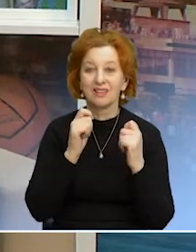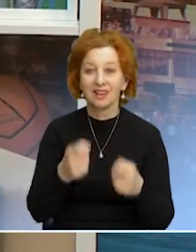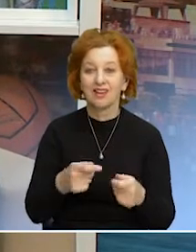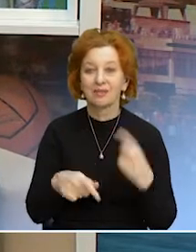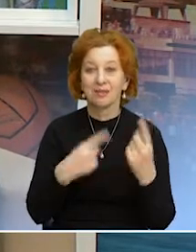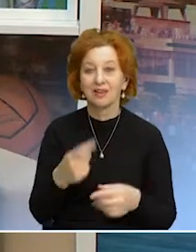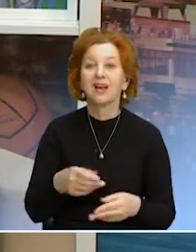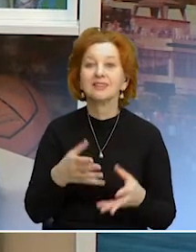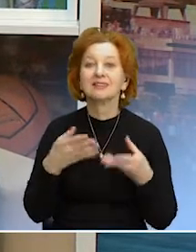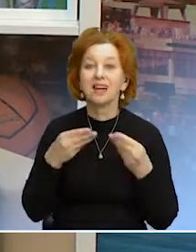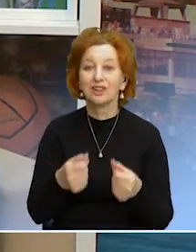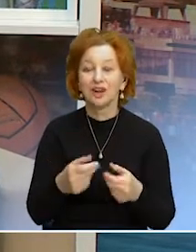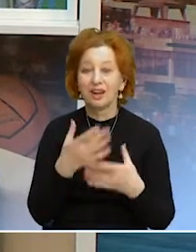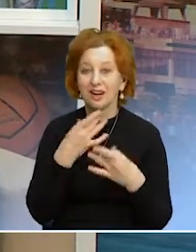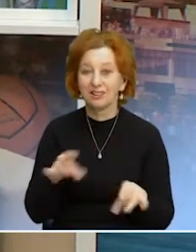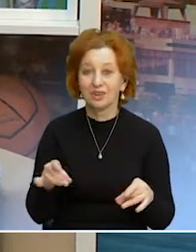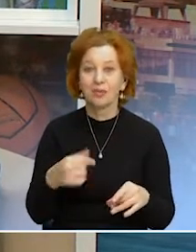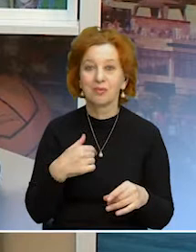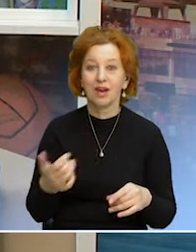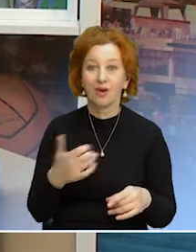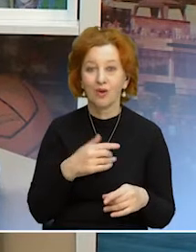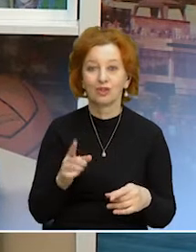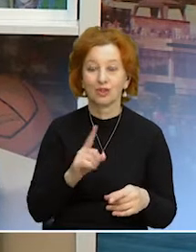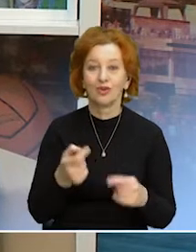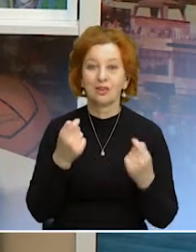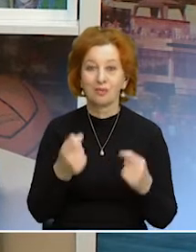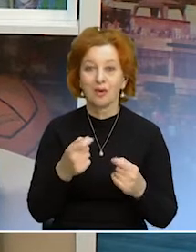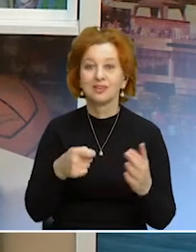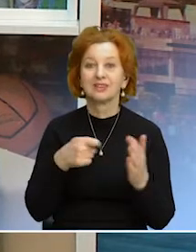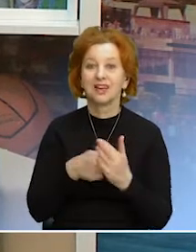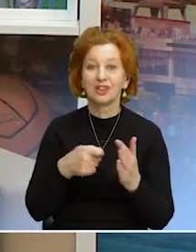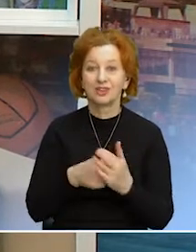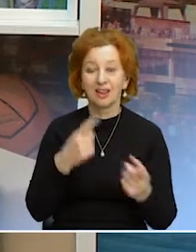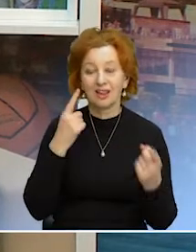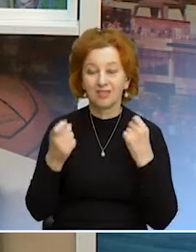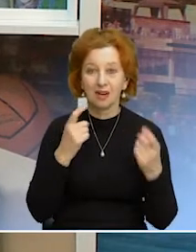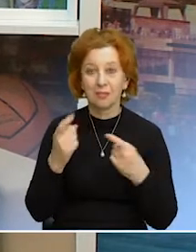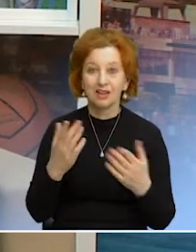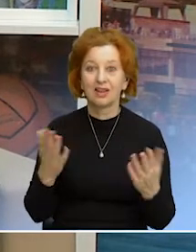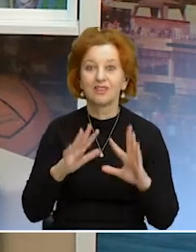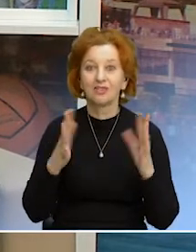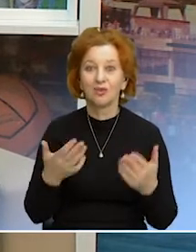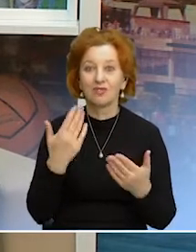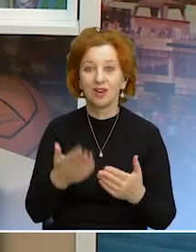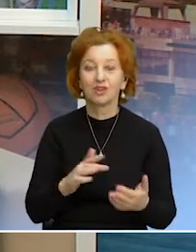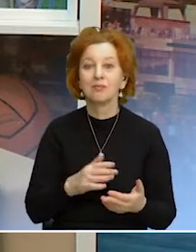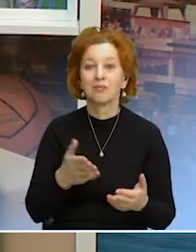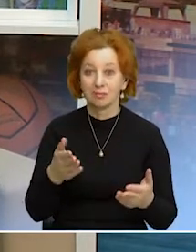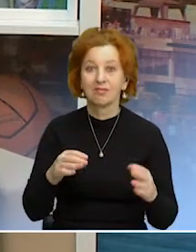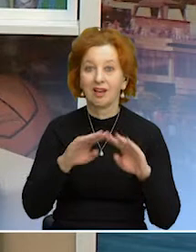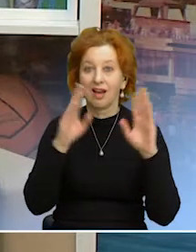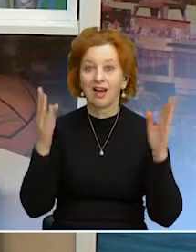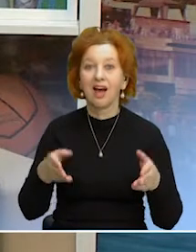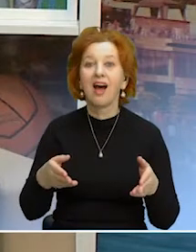дарим, всегда заряжаем любовью, добротой и красотой. Да, ну и хочется, конечно же, немножко зарядить вас полезной информацией. Если вдруг в вашем